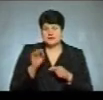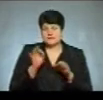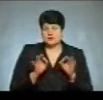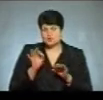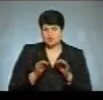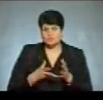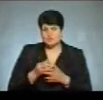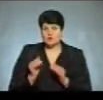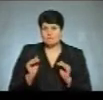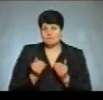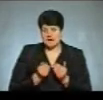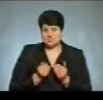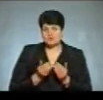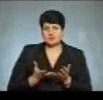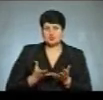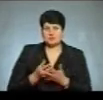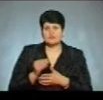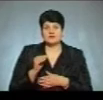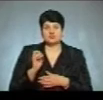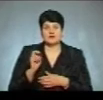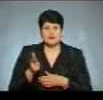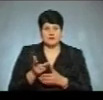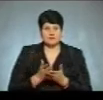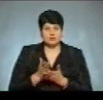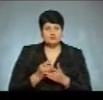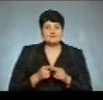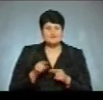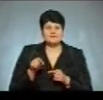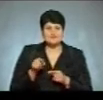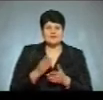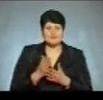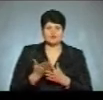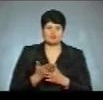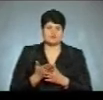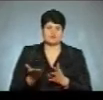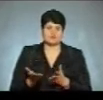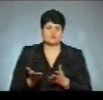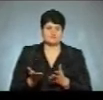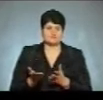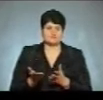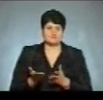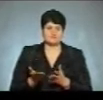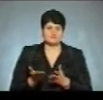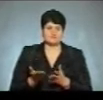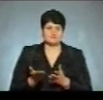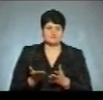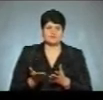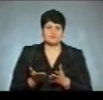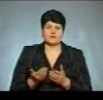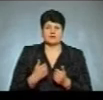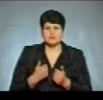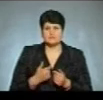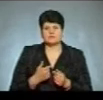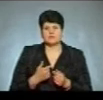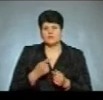платежу менший, чим оплата за житлово-комунальні послуги в межах норм, оце і є субсидія. Тобто, я би рекомендував